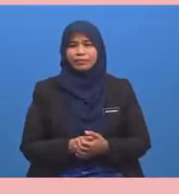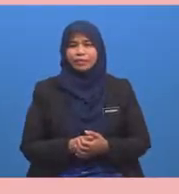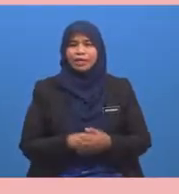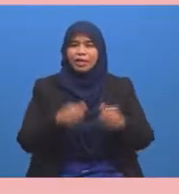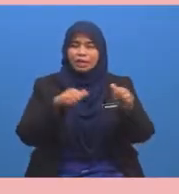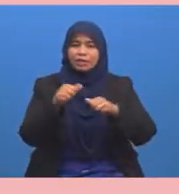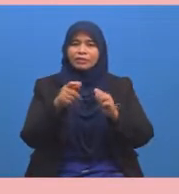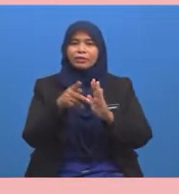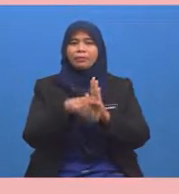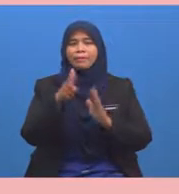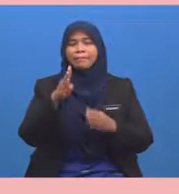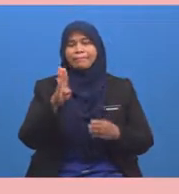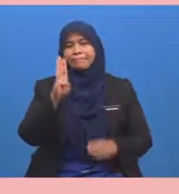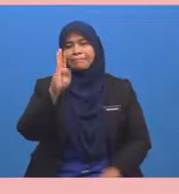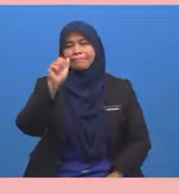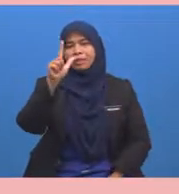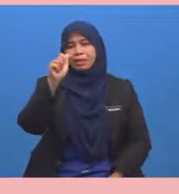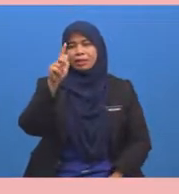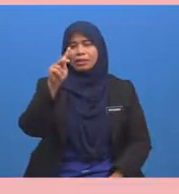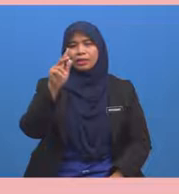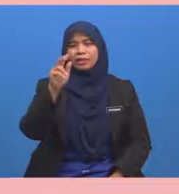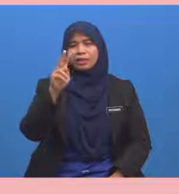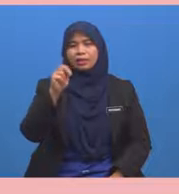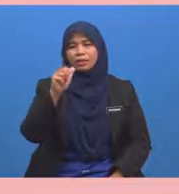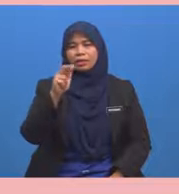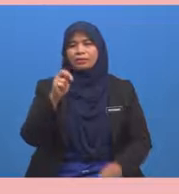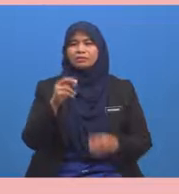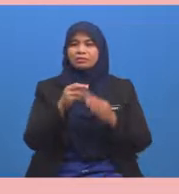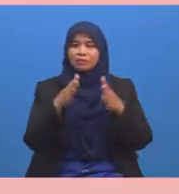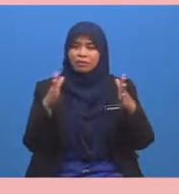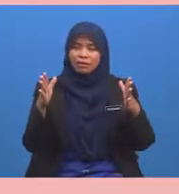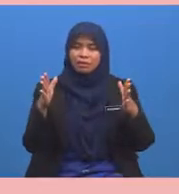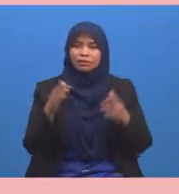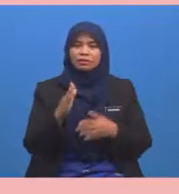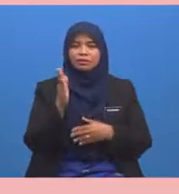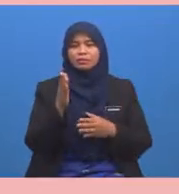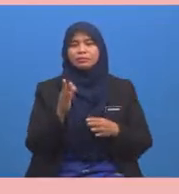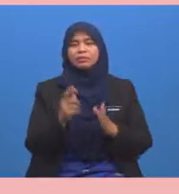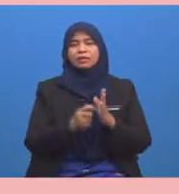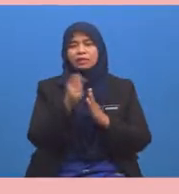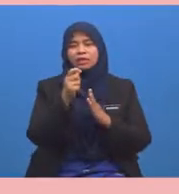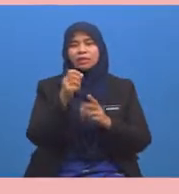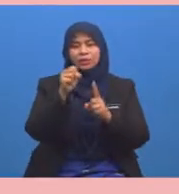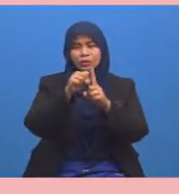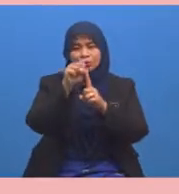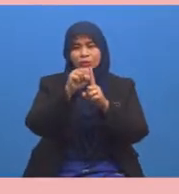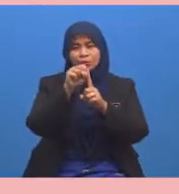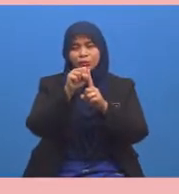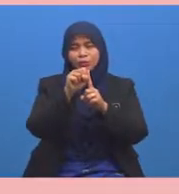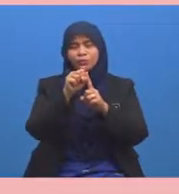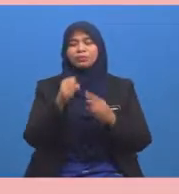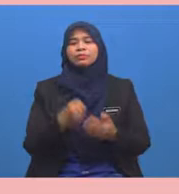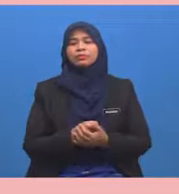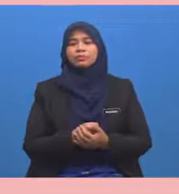aktiviti pembalakan secara besar-besaran merupakan salah satu penyumbang terbesar kepada peningkatan suhu persekitaran yang